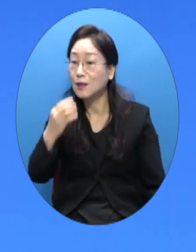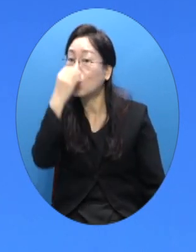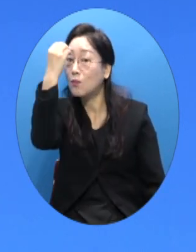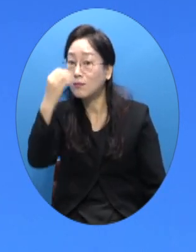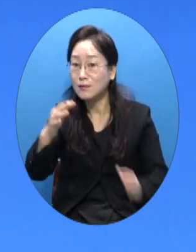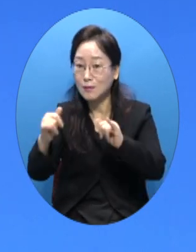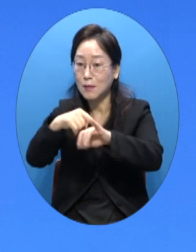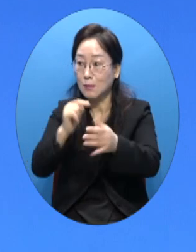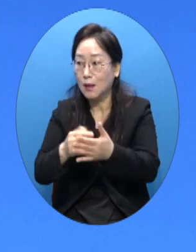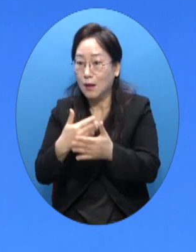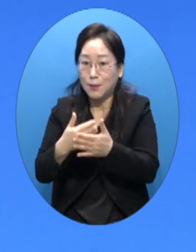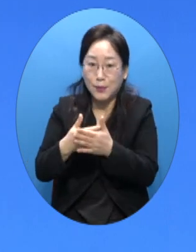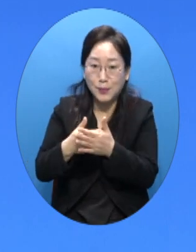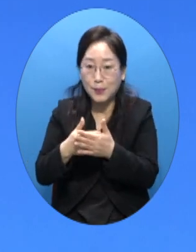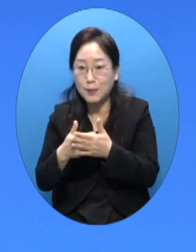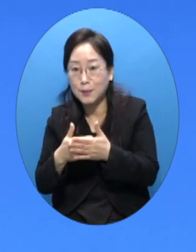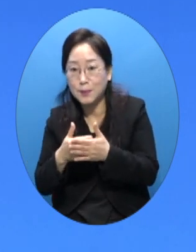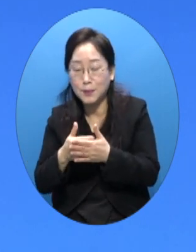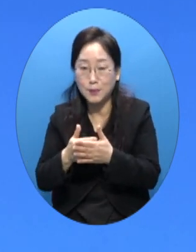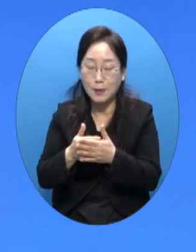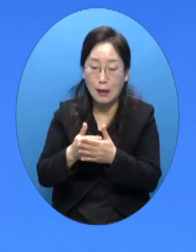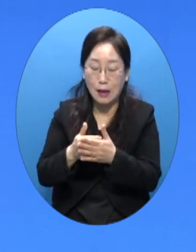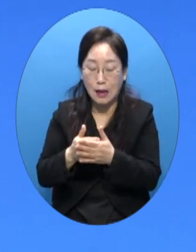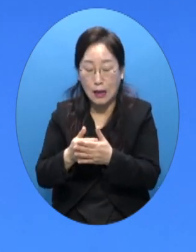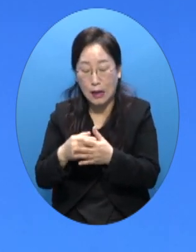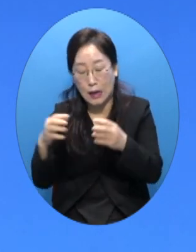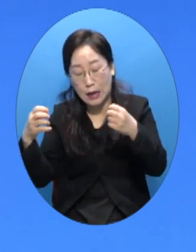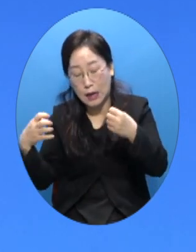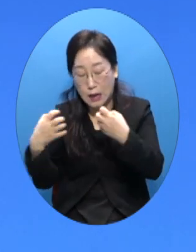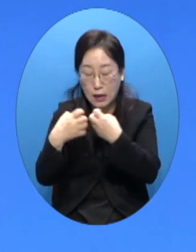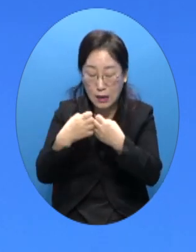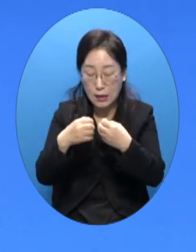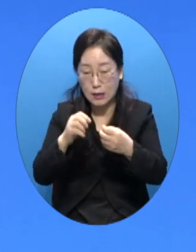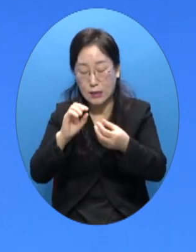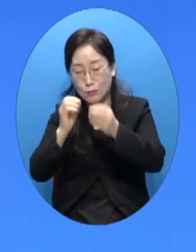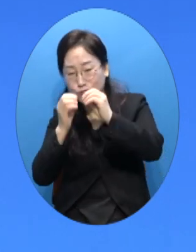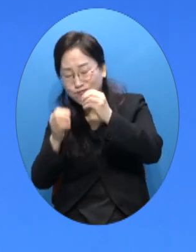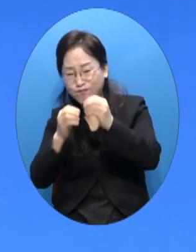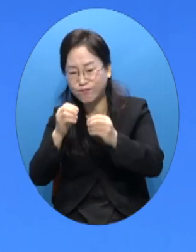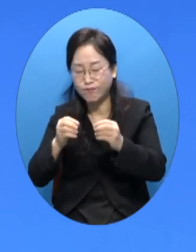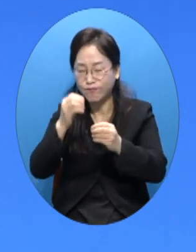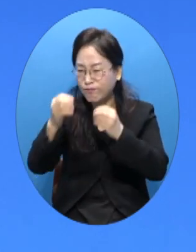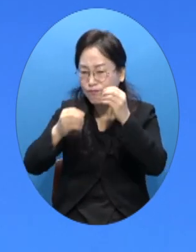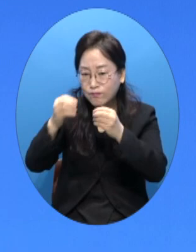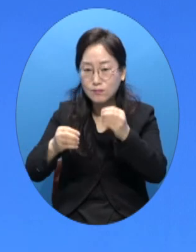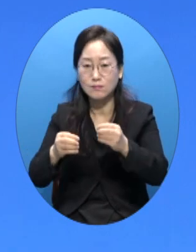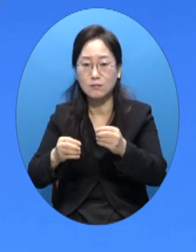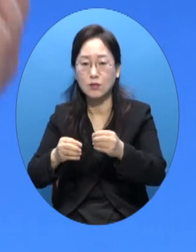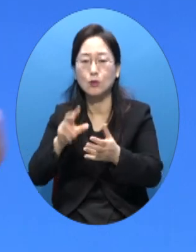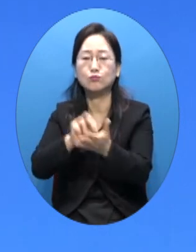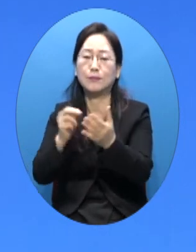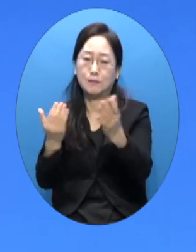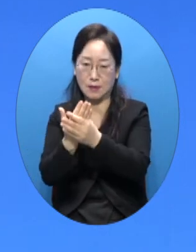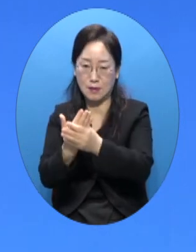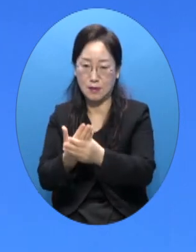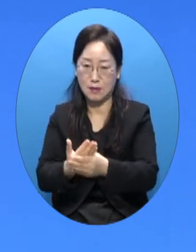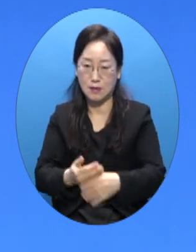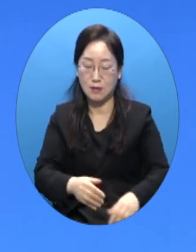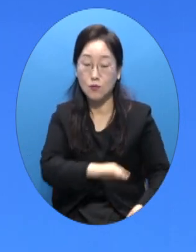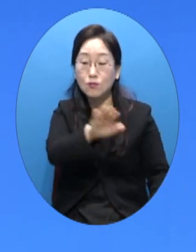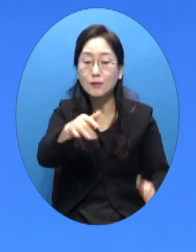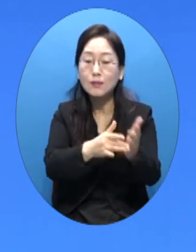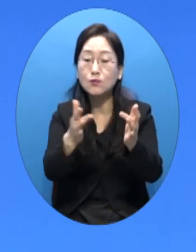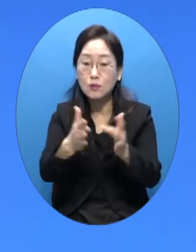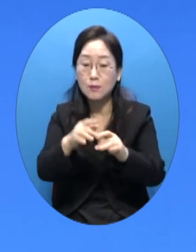늘 마음이 불안하고 좌충 돌하고 문제 속에 갇히게 되는 것입니다 여러분 예수님의 온유와 겸손을